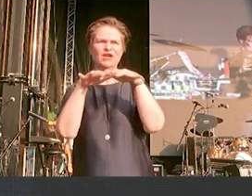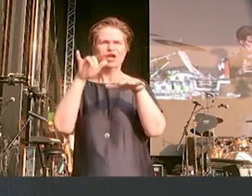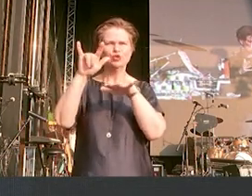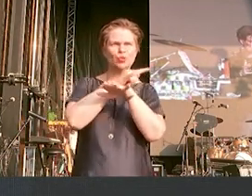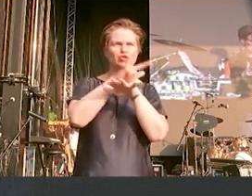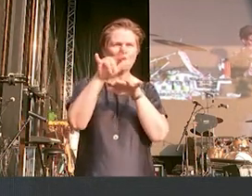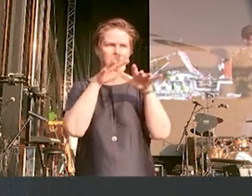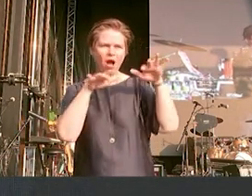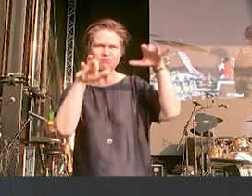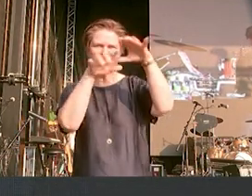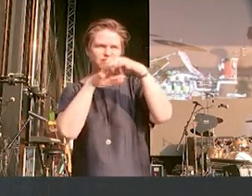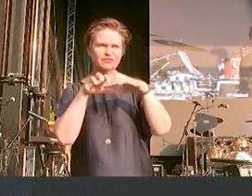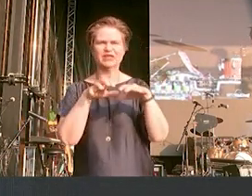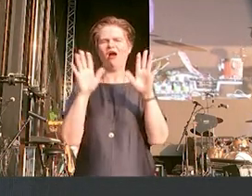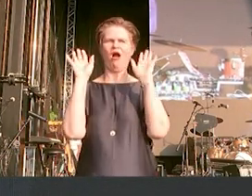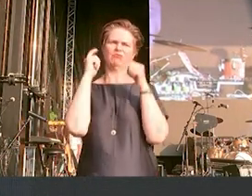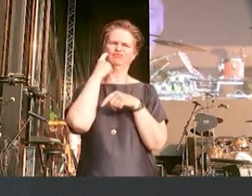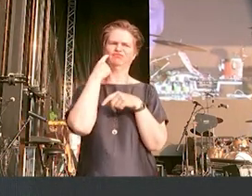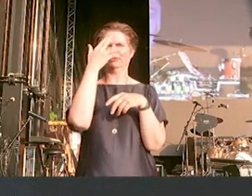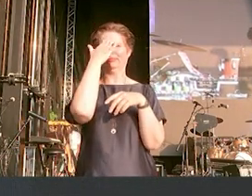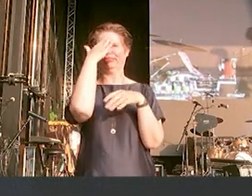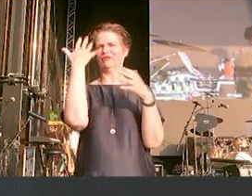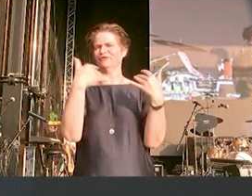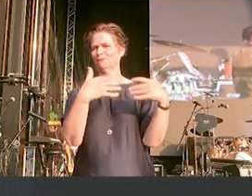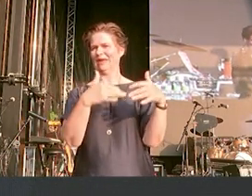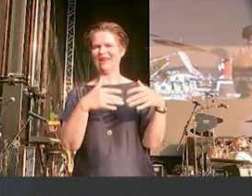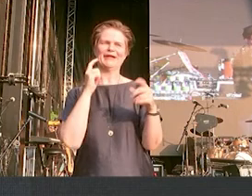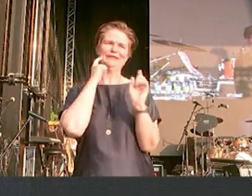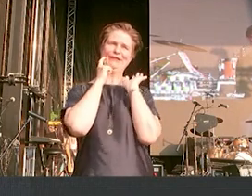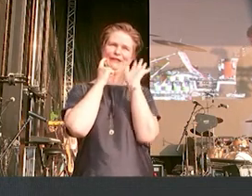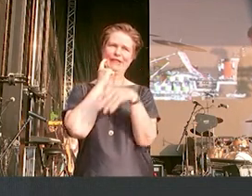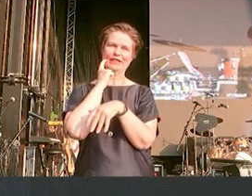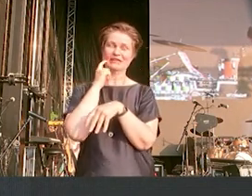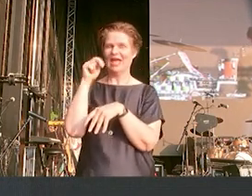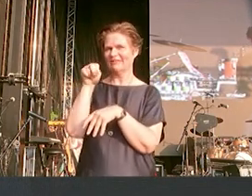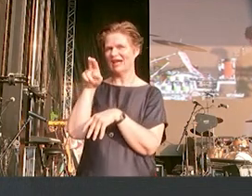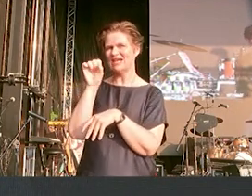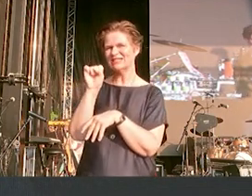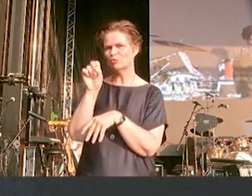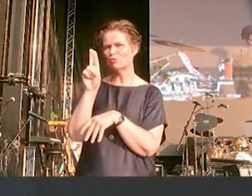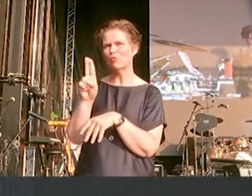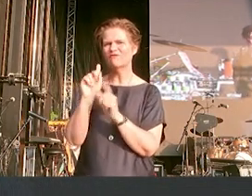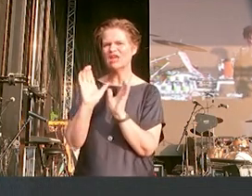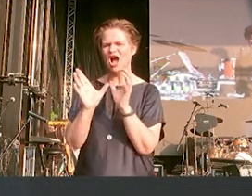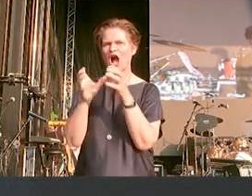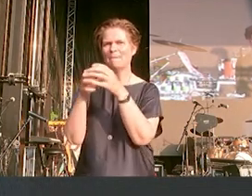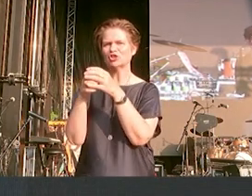als unpolitische Spieler verniedlicht. Bis vor kurzem wurde noch der NSU als